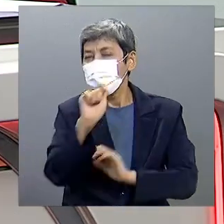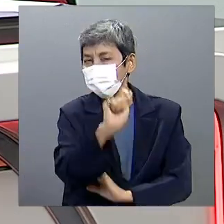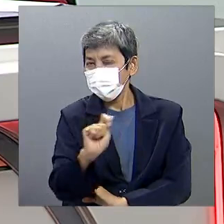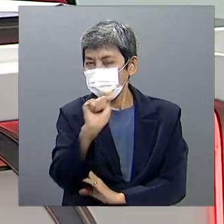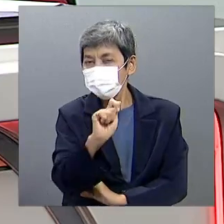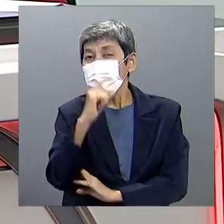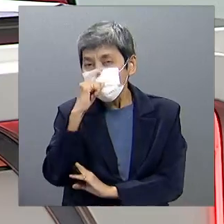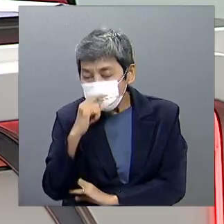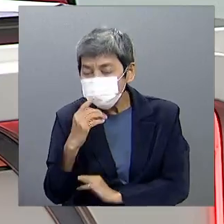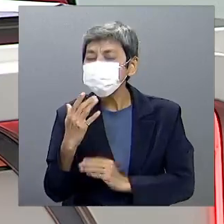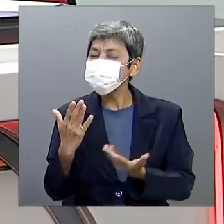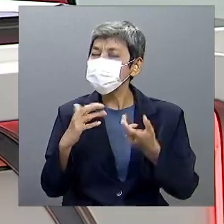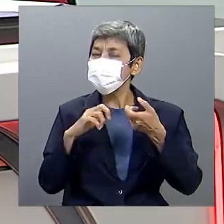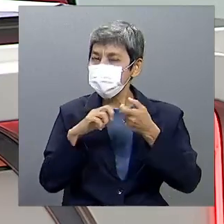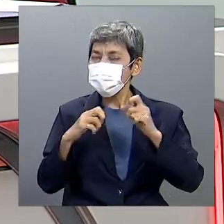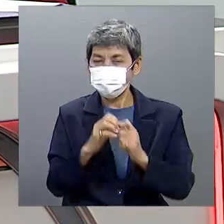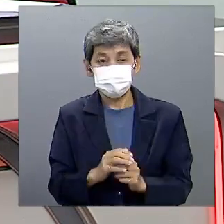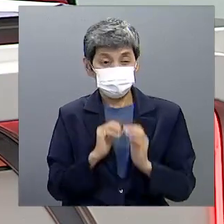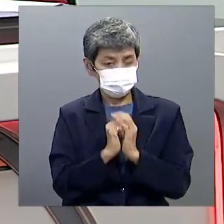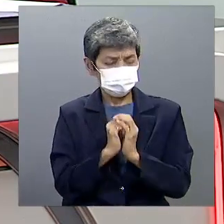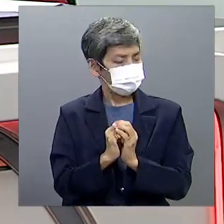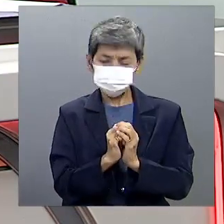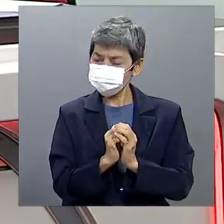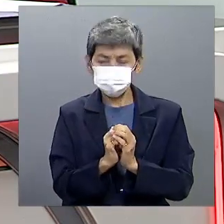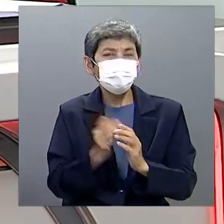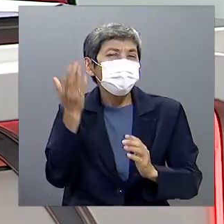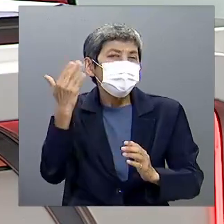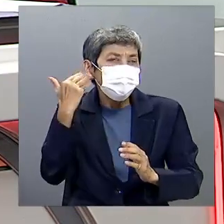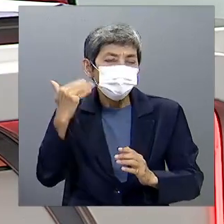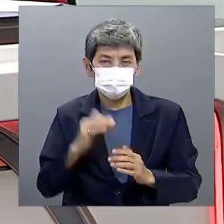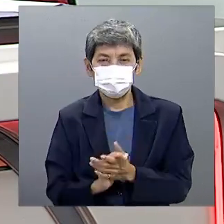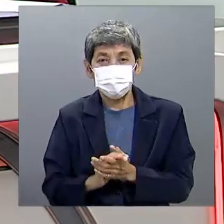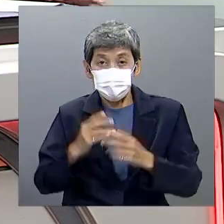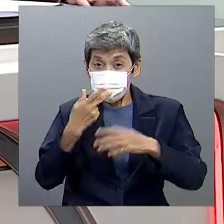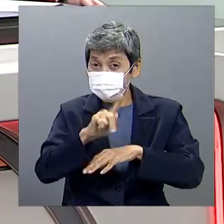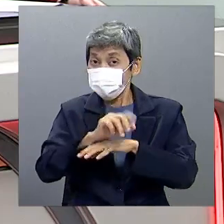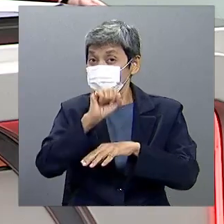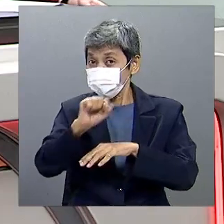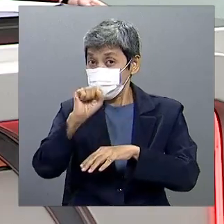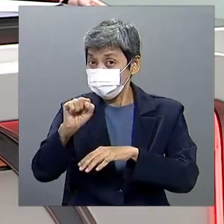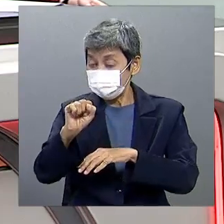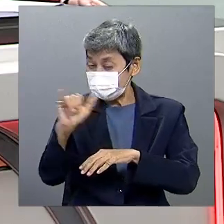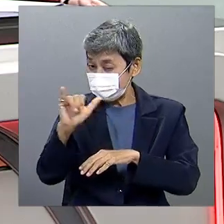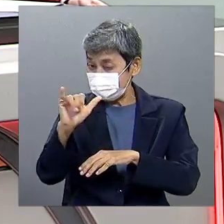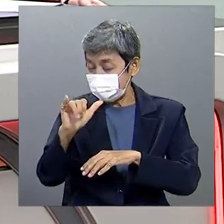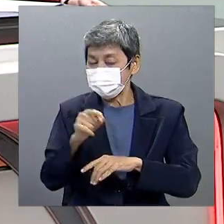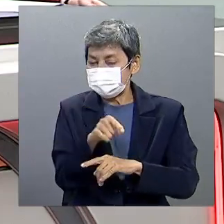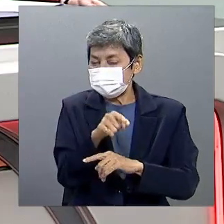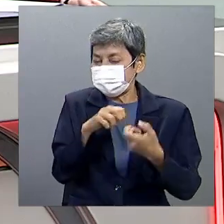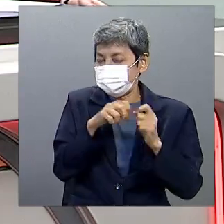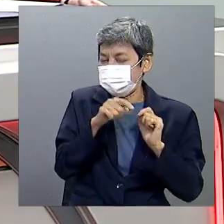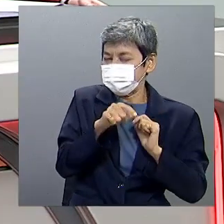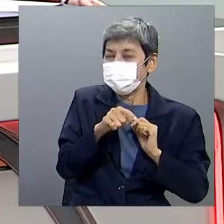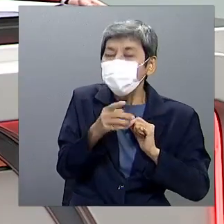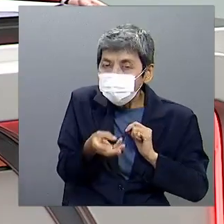ค่ะ การกดดันของจีนเนี่ยมาตั้งแต่ก่อนหน้าที่แนนซี่เพโลซีจะออกเดินทางจากสหรัฐอเมริกาซะอีกนะคะและเมื่อไม่กี่ชั่วโมงที่ผ่าน